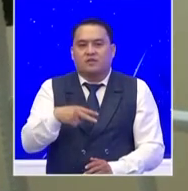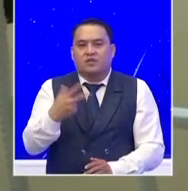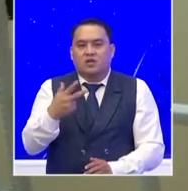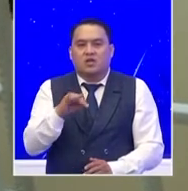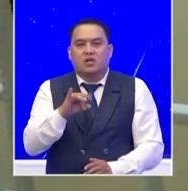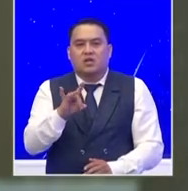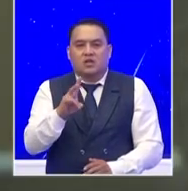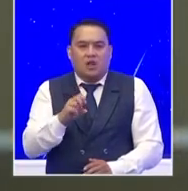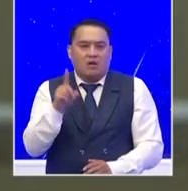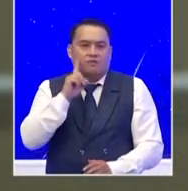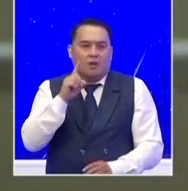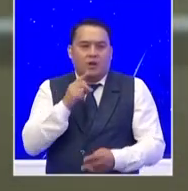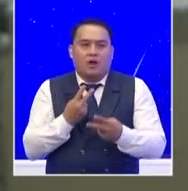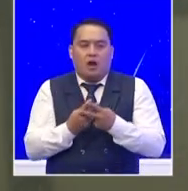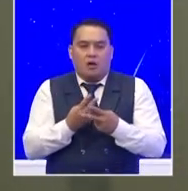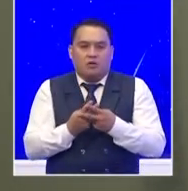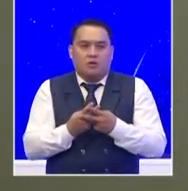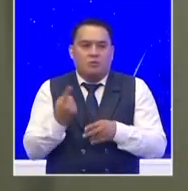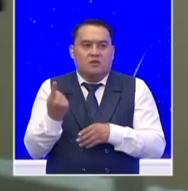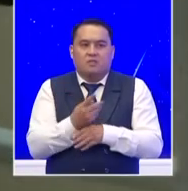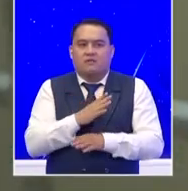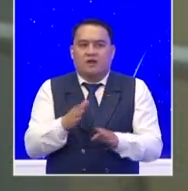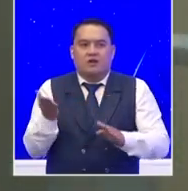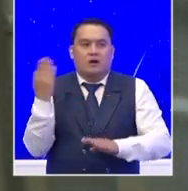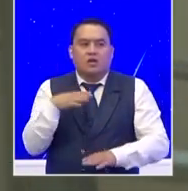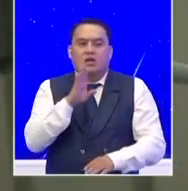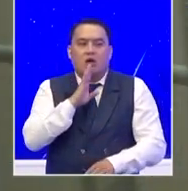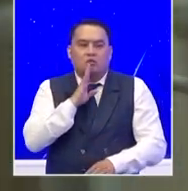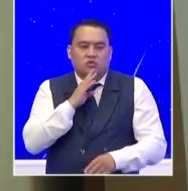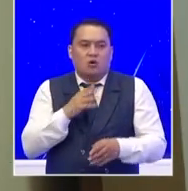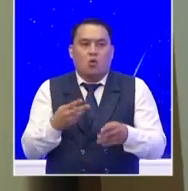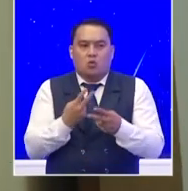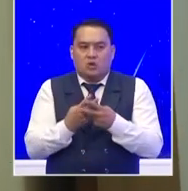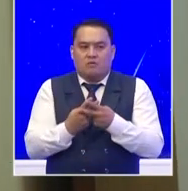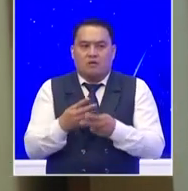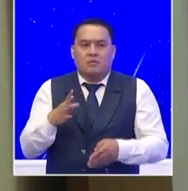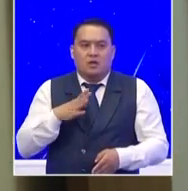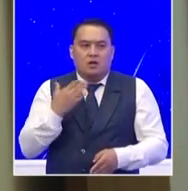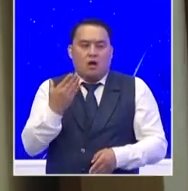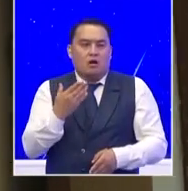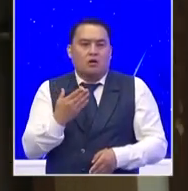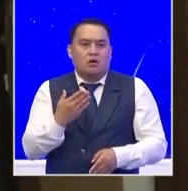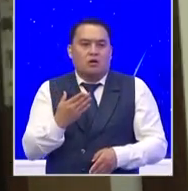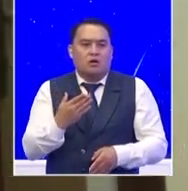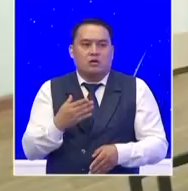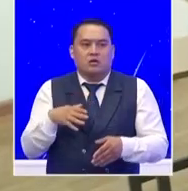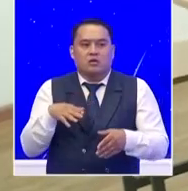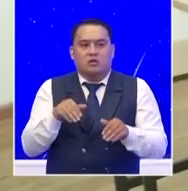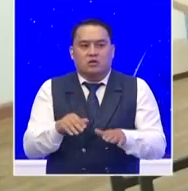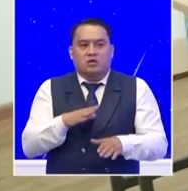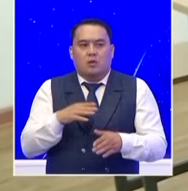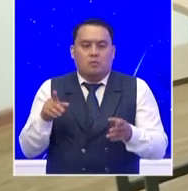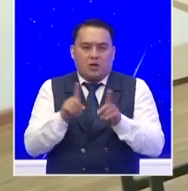23-летняя Ирина в изоляторе временного содержания находится не впервые. Ранее девушка уже привлекалась к уголовной ответственности, однако должных выводов не сделала и